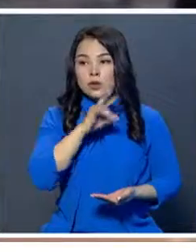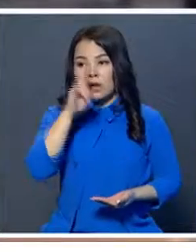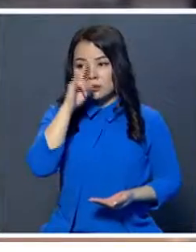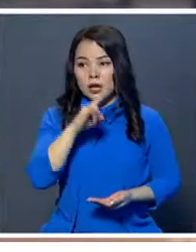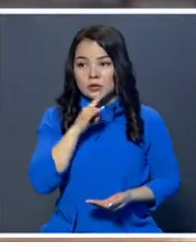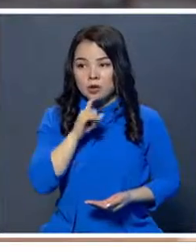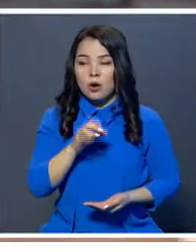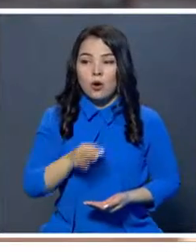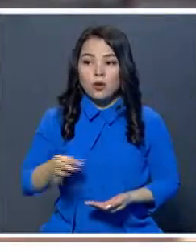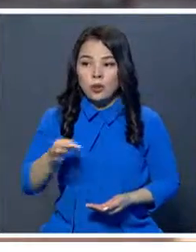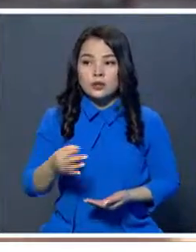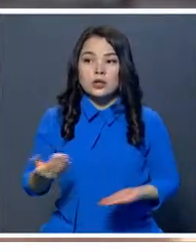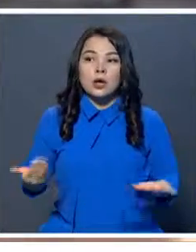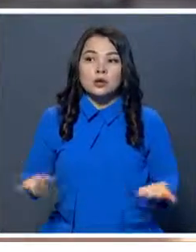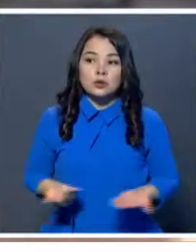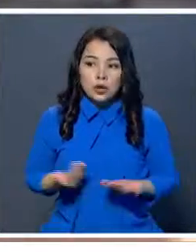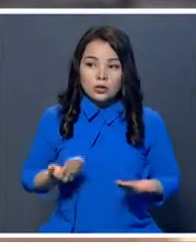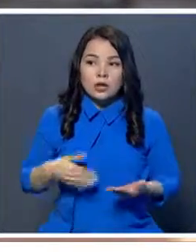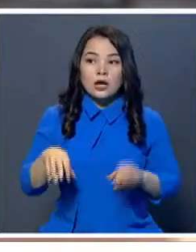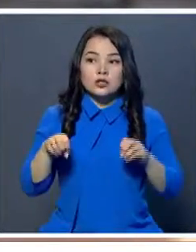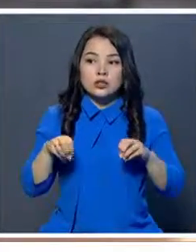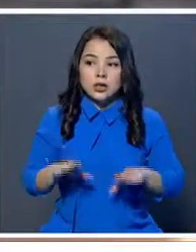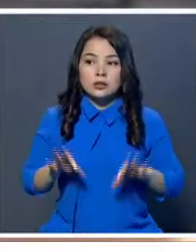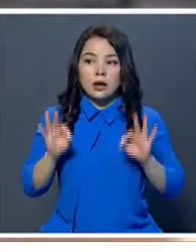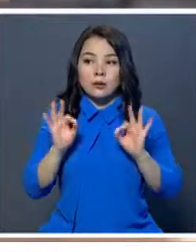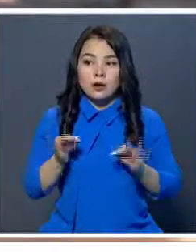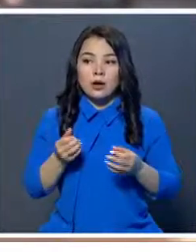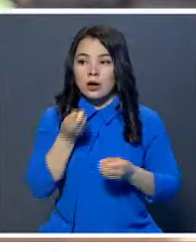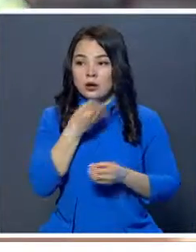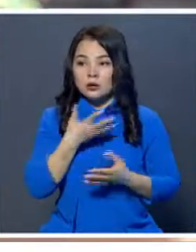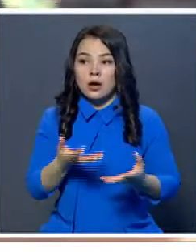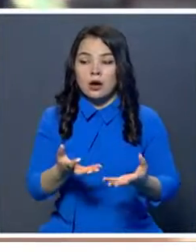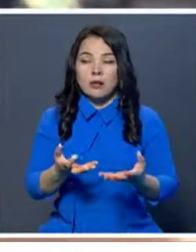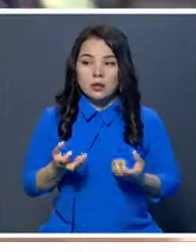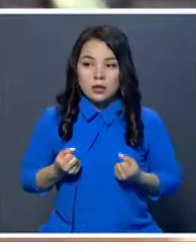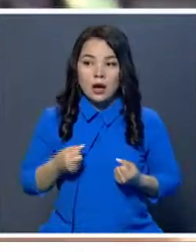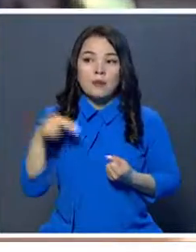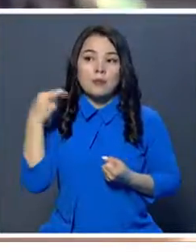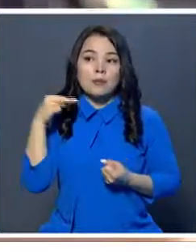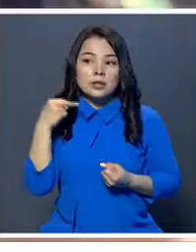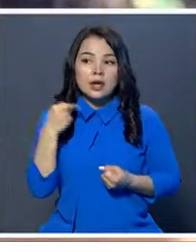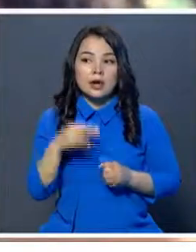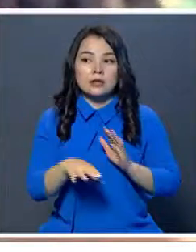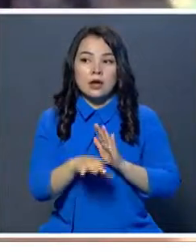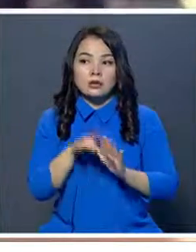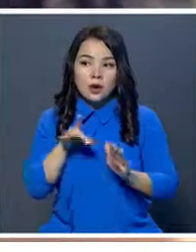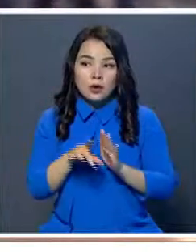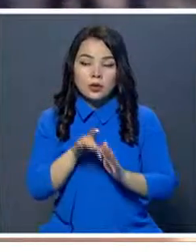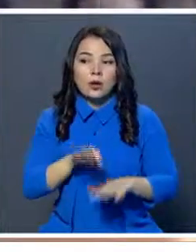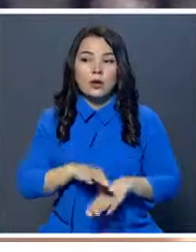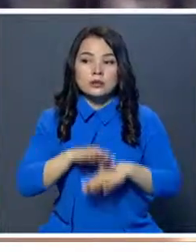тұрғындары бұл шешімді жақсы қабылдап, енді президент сайлауын жақсы,